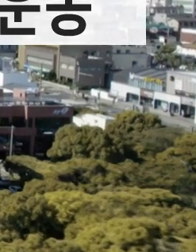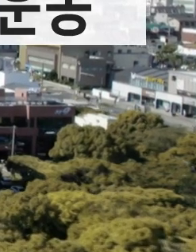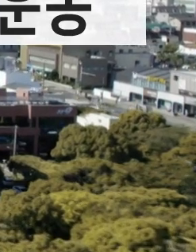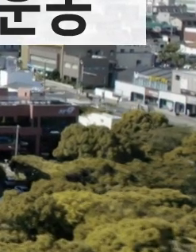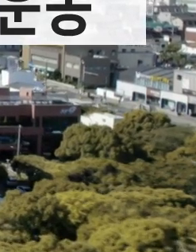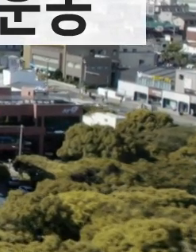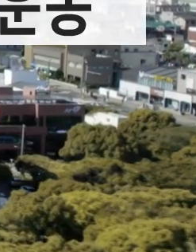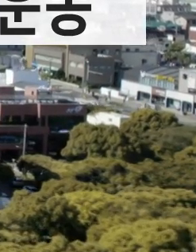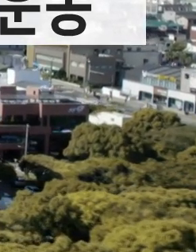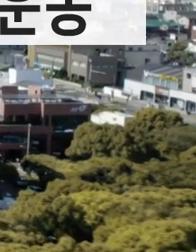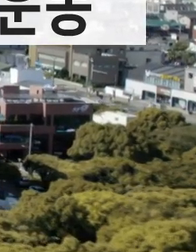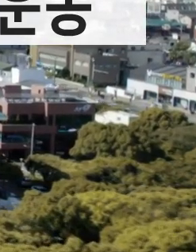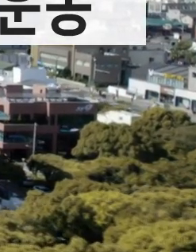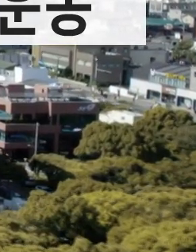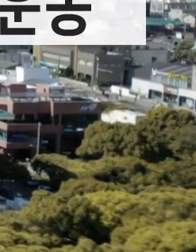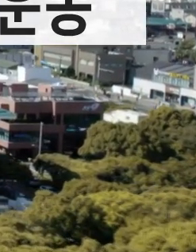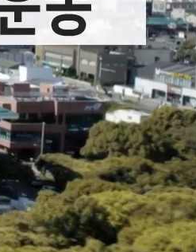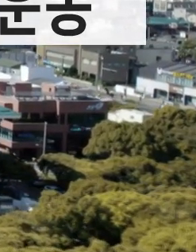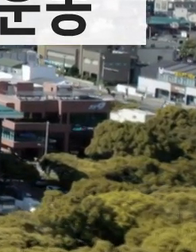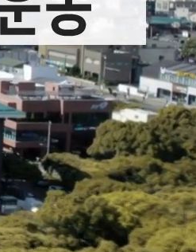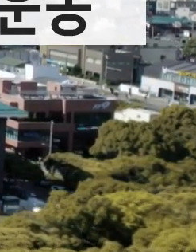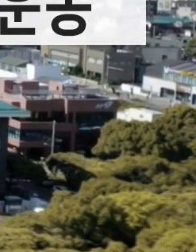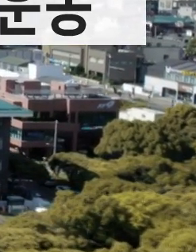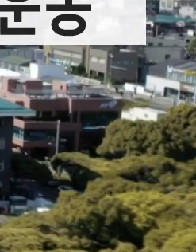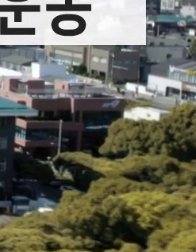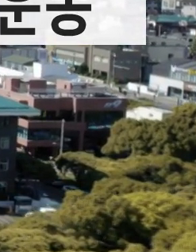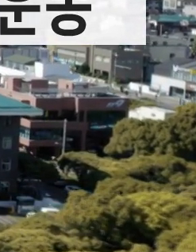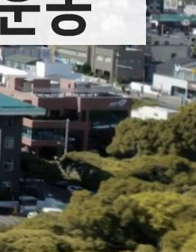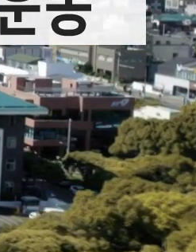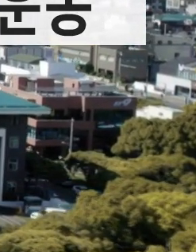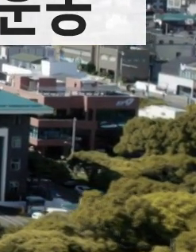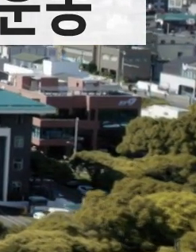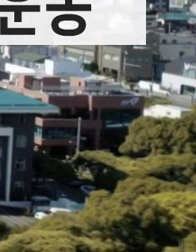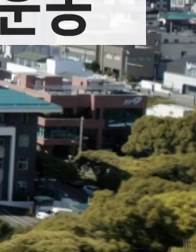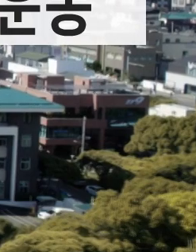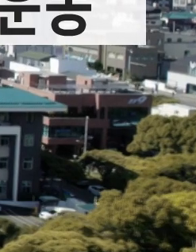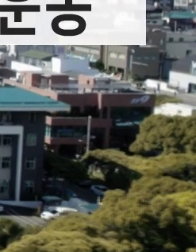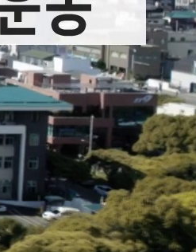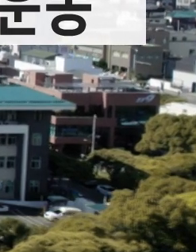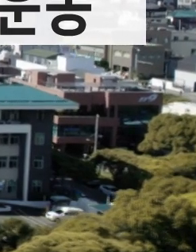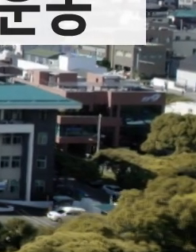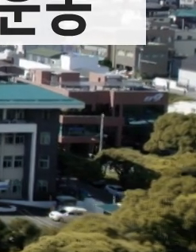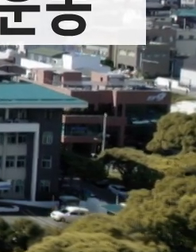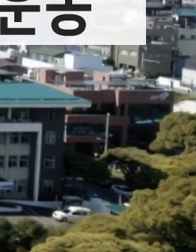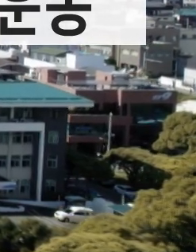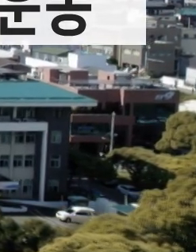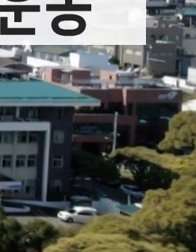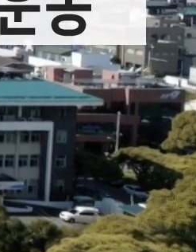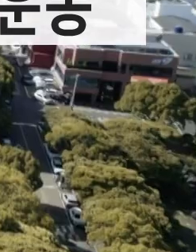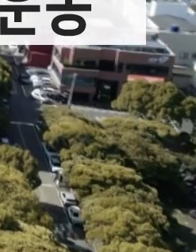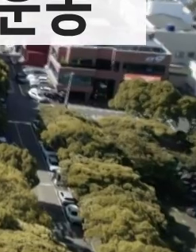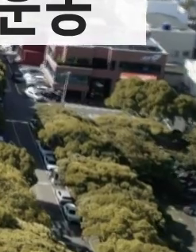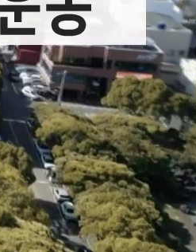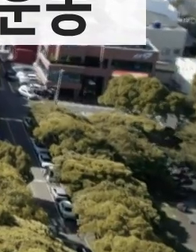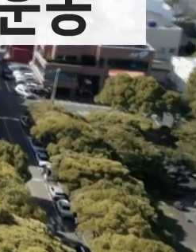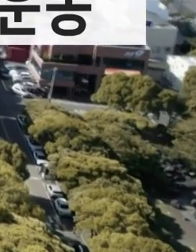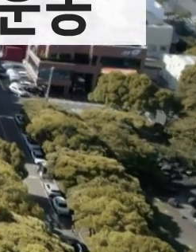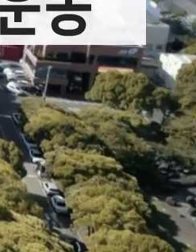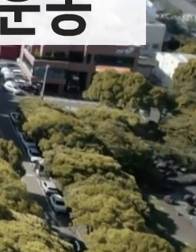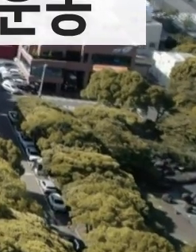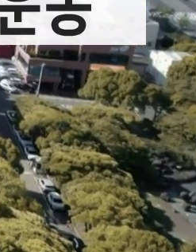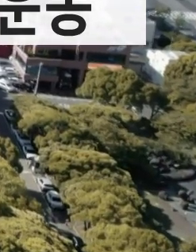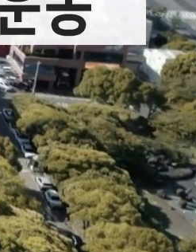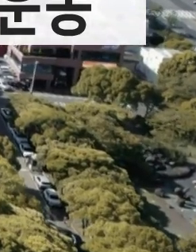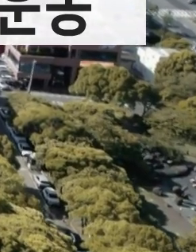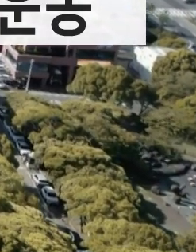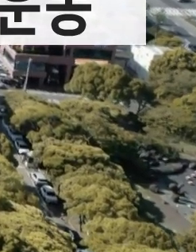통장, 주민자치위원, 통사무장 등 지역 리더들을 대상으로 제주형 기초자치단체 설치